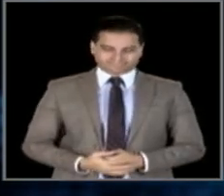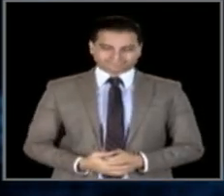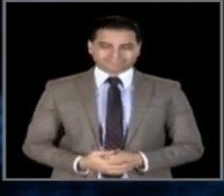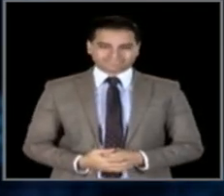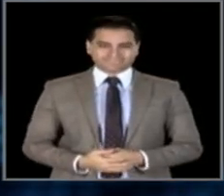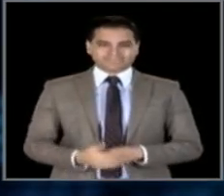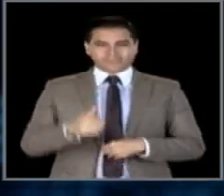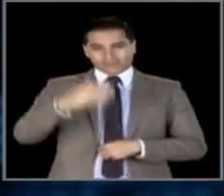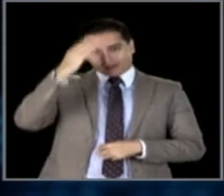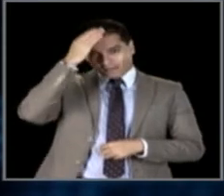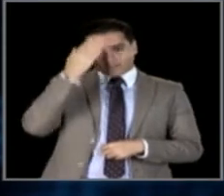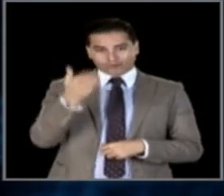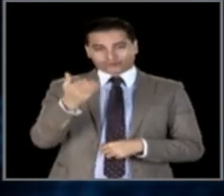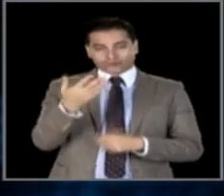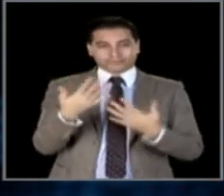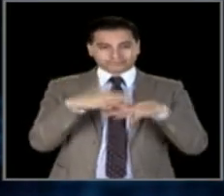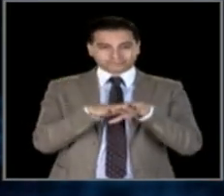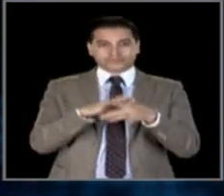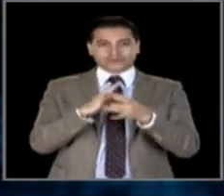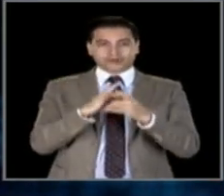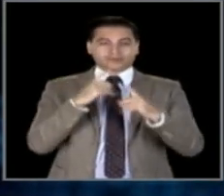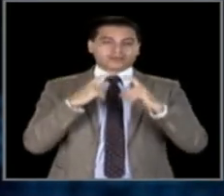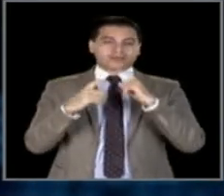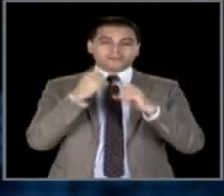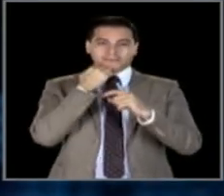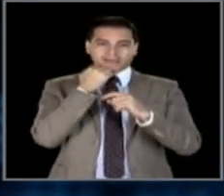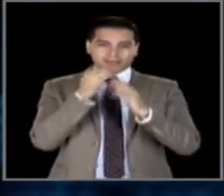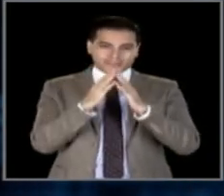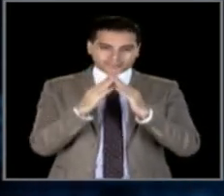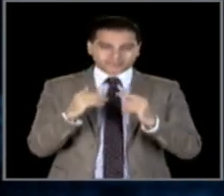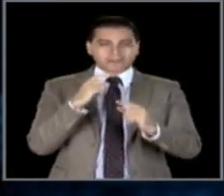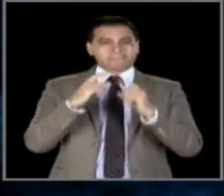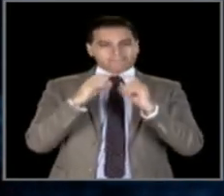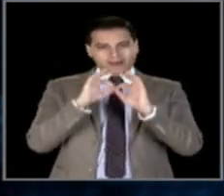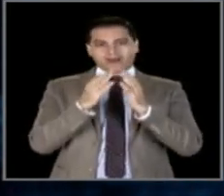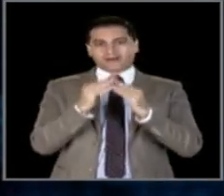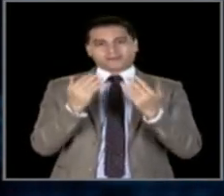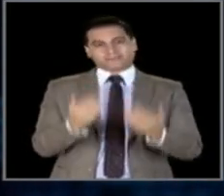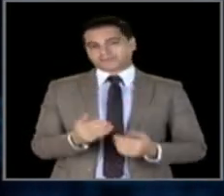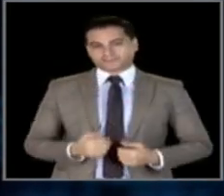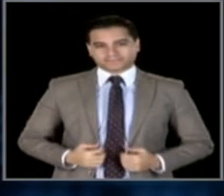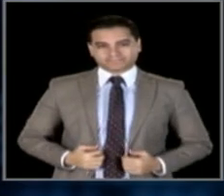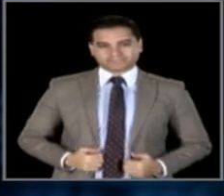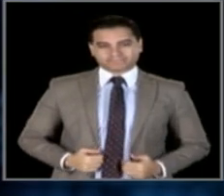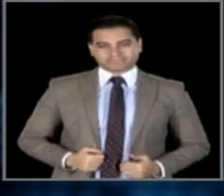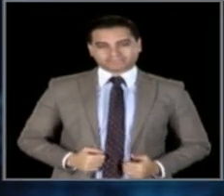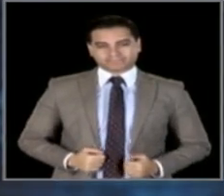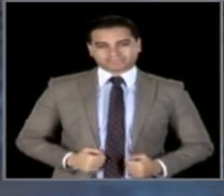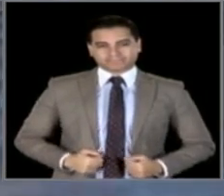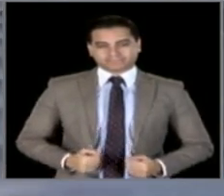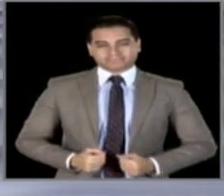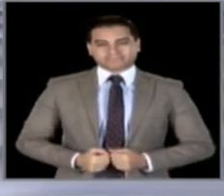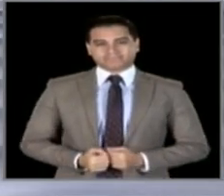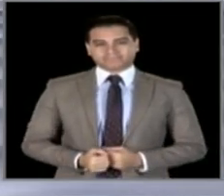في مصر. العباقرة بشراكة البنك الأهلي المصري، بنك أهل مصر.